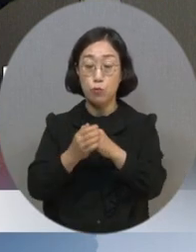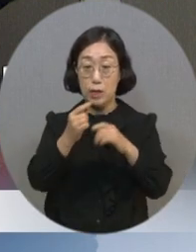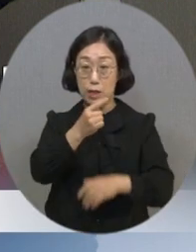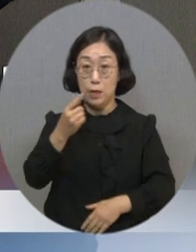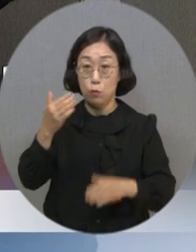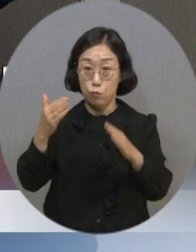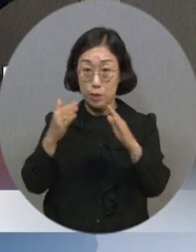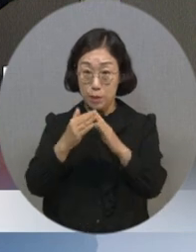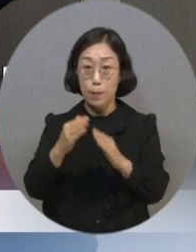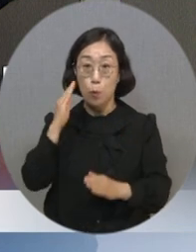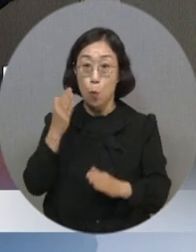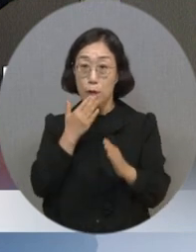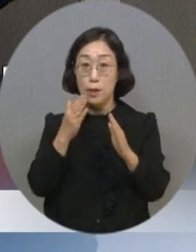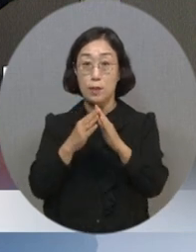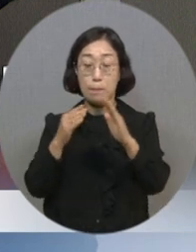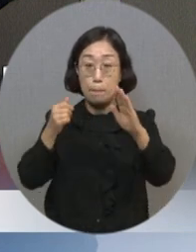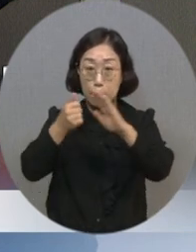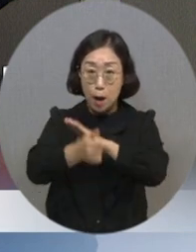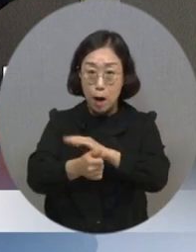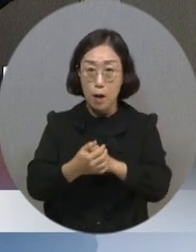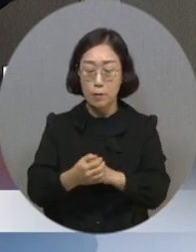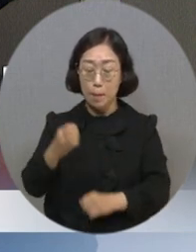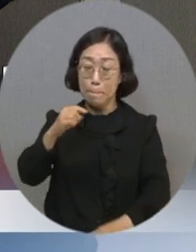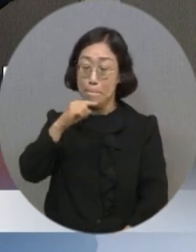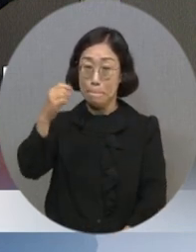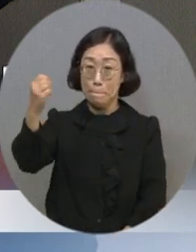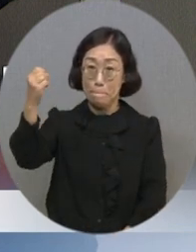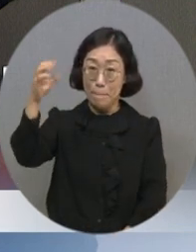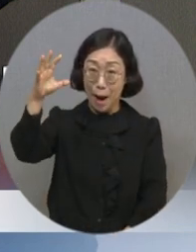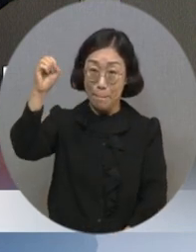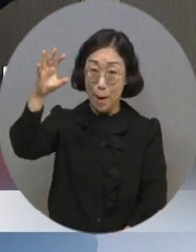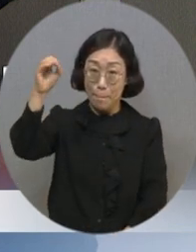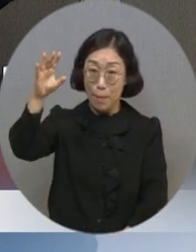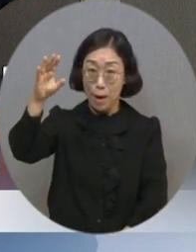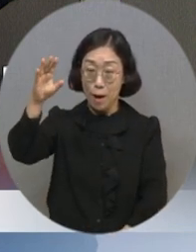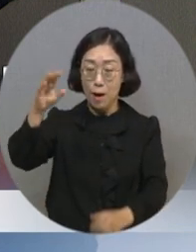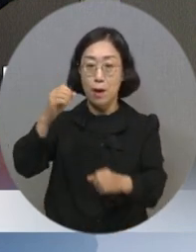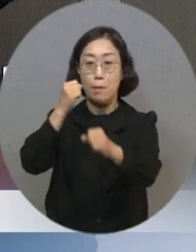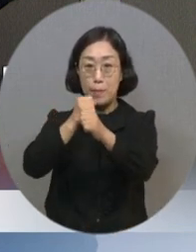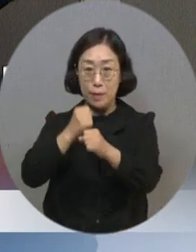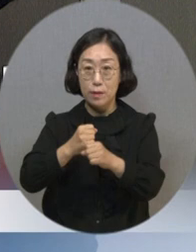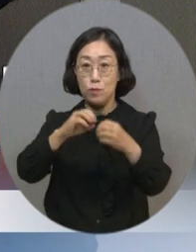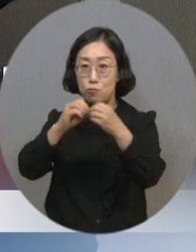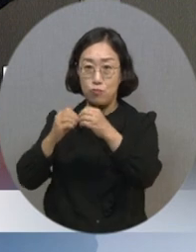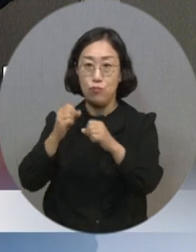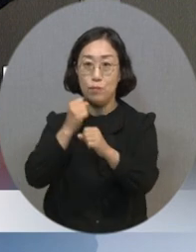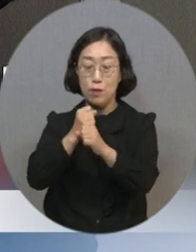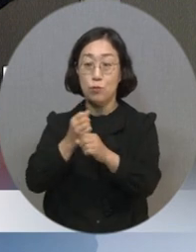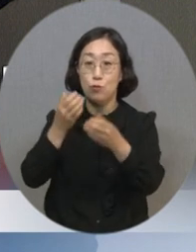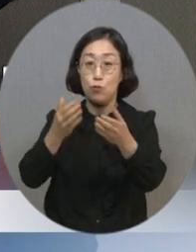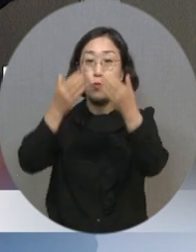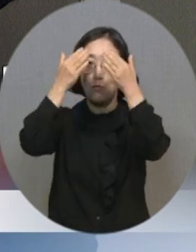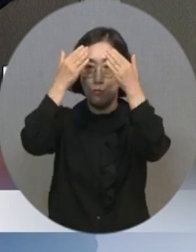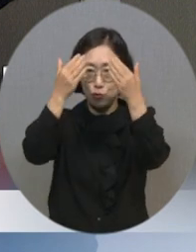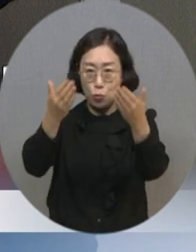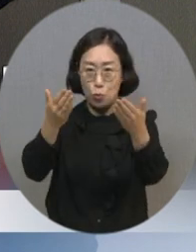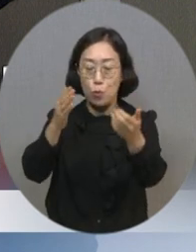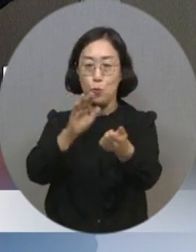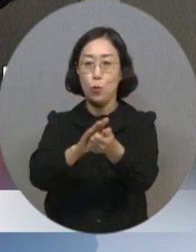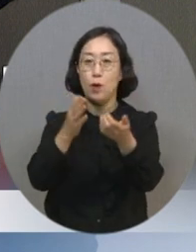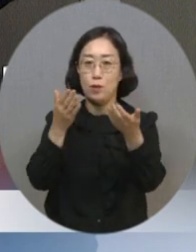가정을 찾아 밝은 불빛으로 화재 발생을 알려주는 시각경보 기능이 추가된 감지기를 무상